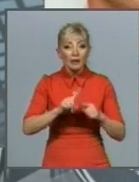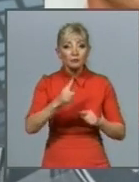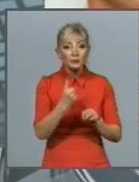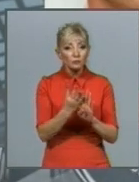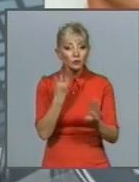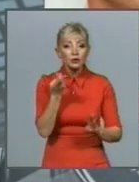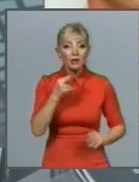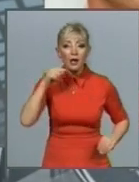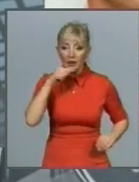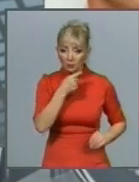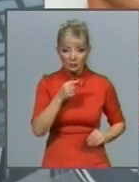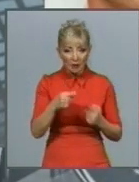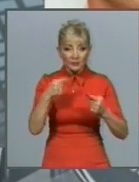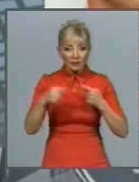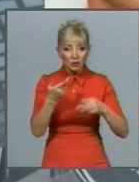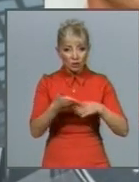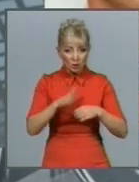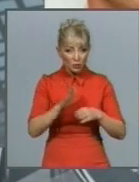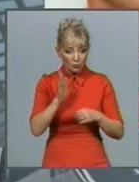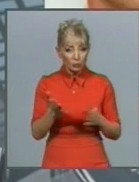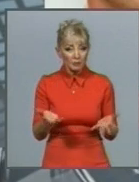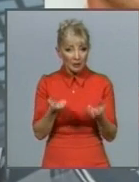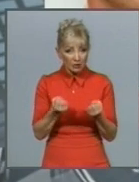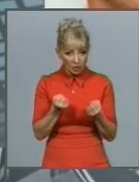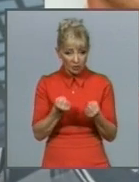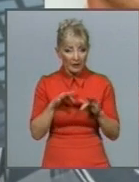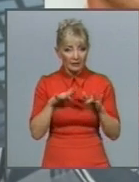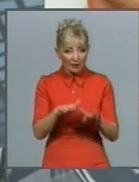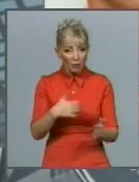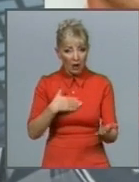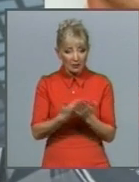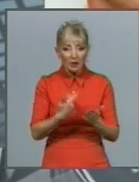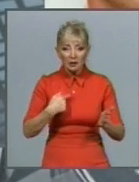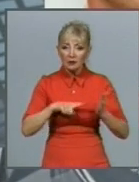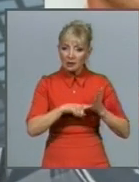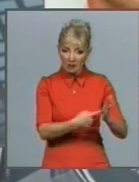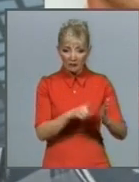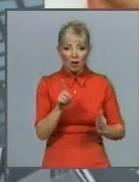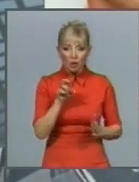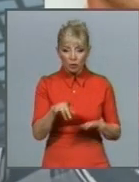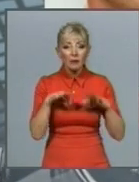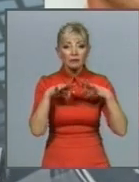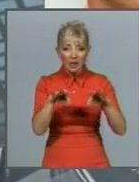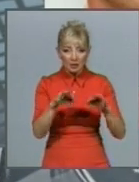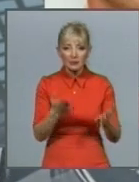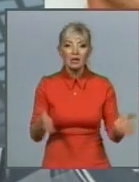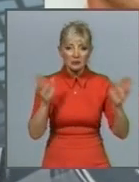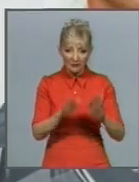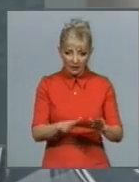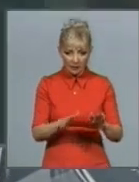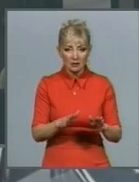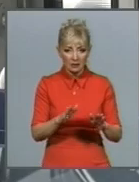для економіки. Інакше важко буде підтримувати ділову активність. Я наполягатиму, щоб транспорт залишався